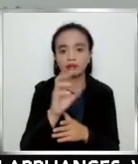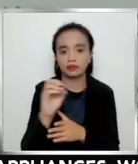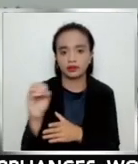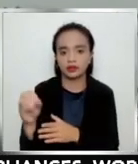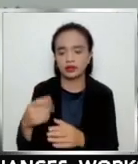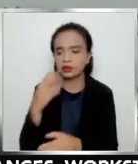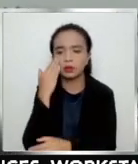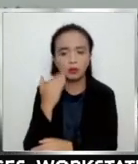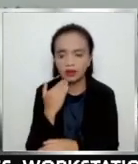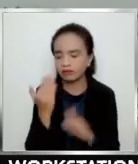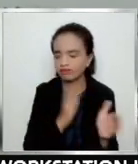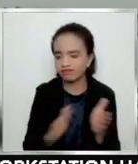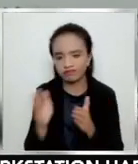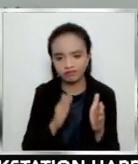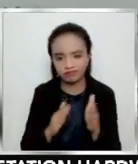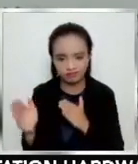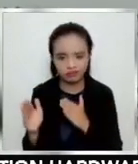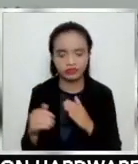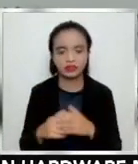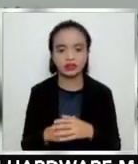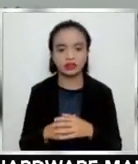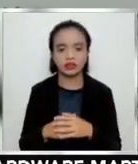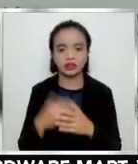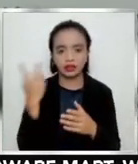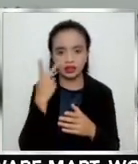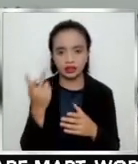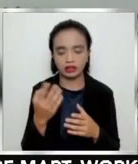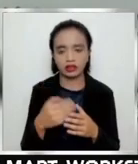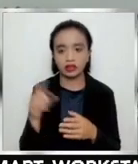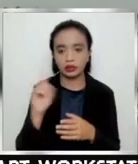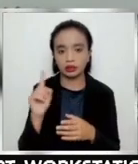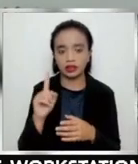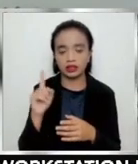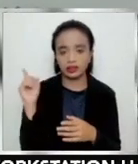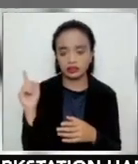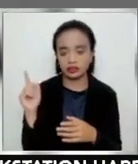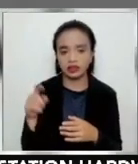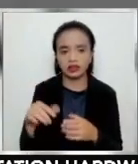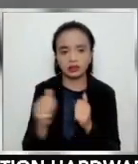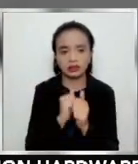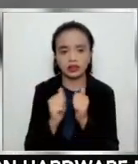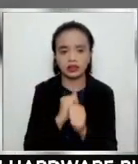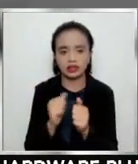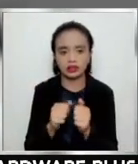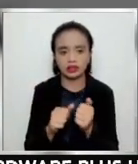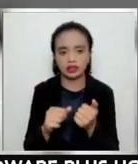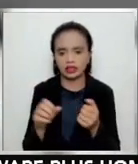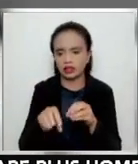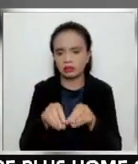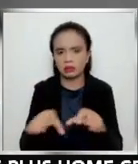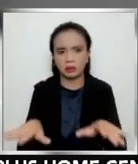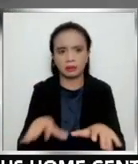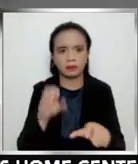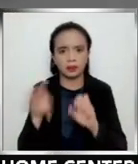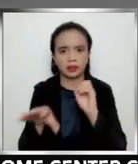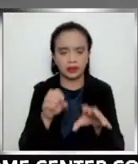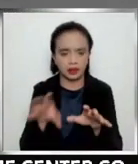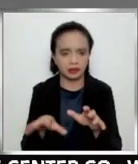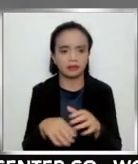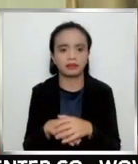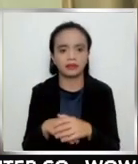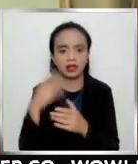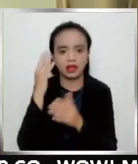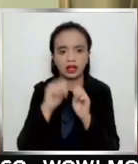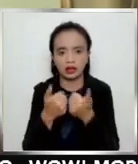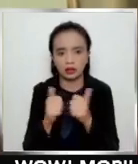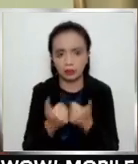preparation. Evidently doon sa leachate. Ang leachate, ito po yung katas ng basura. They will be given 72 hours for them to haul out